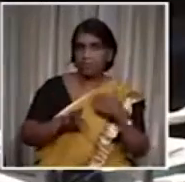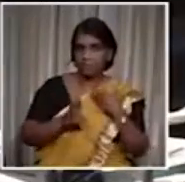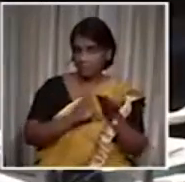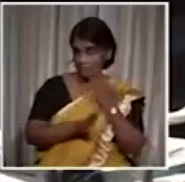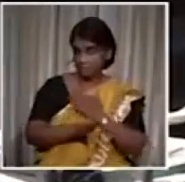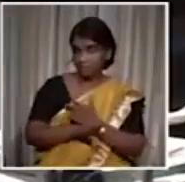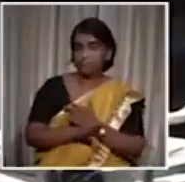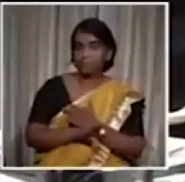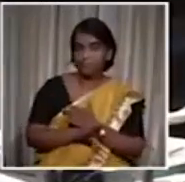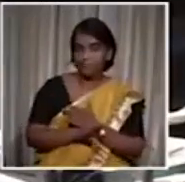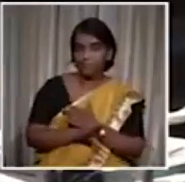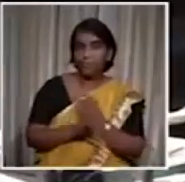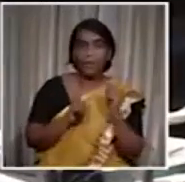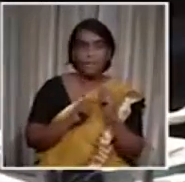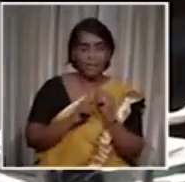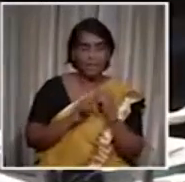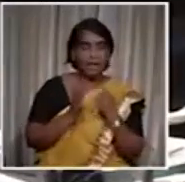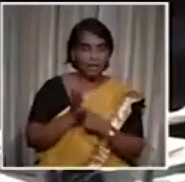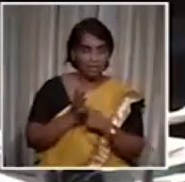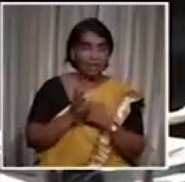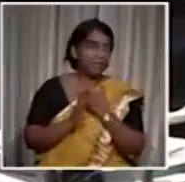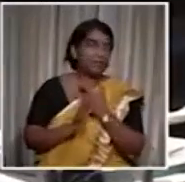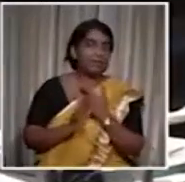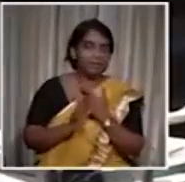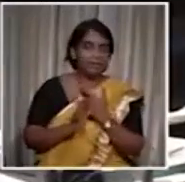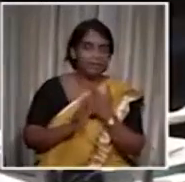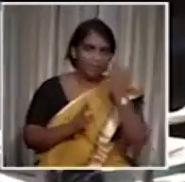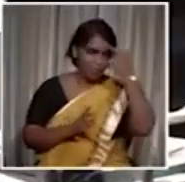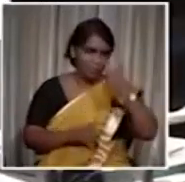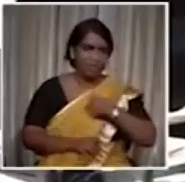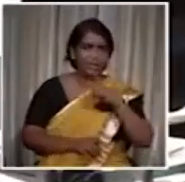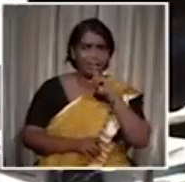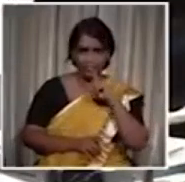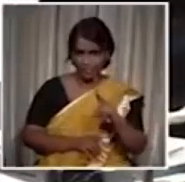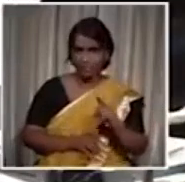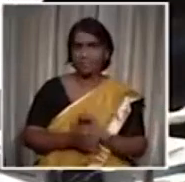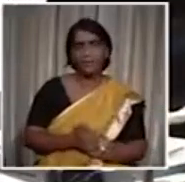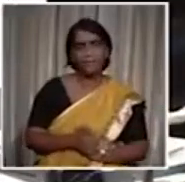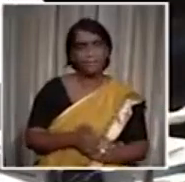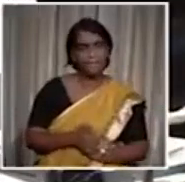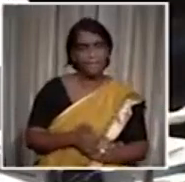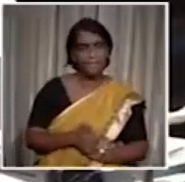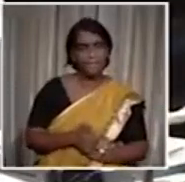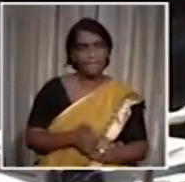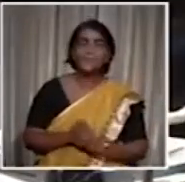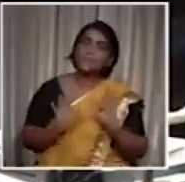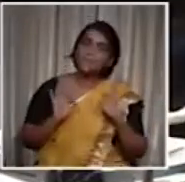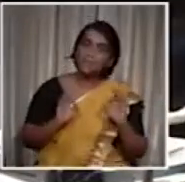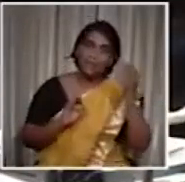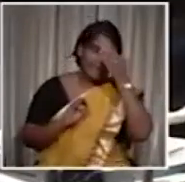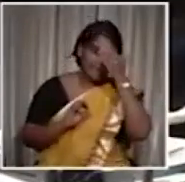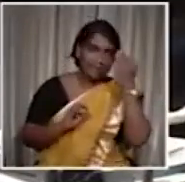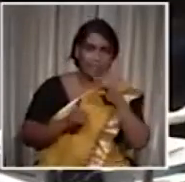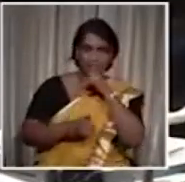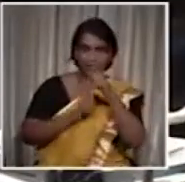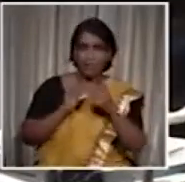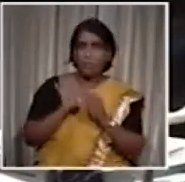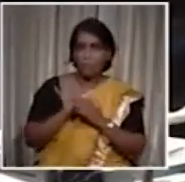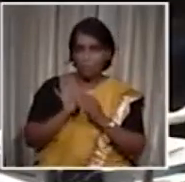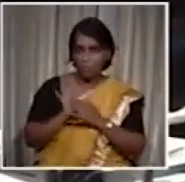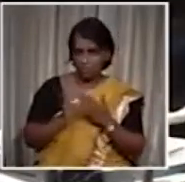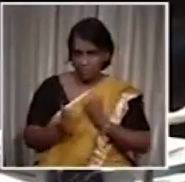api. Prasanna Ranthunga garu menteri tu makata gelap. Pidat monu ada kiuwa. Iting. Sama ini demikian kita mana tiada mungkin terima nukani